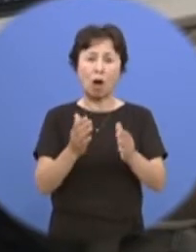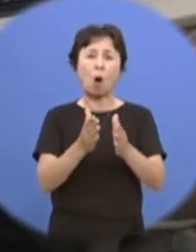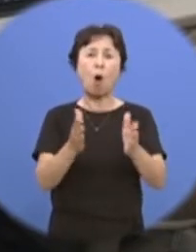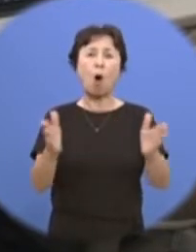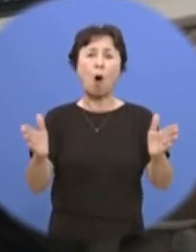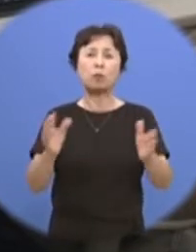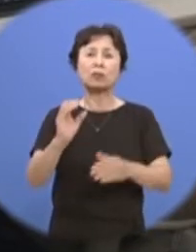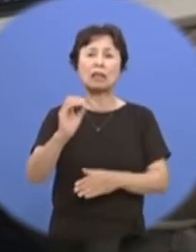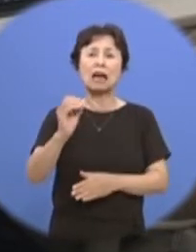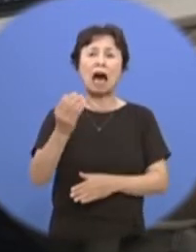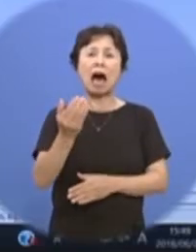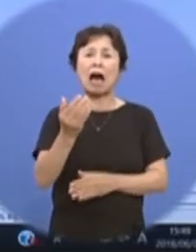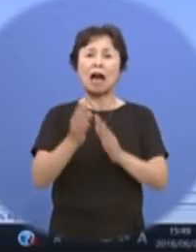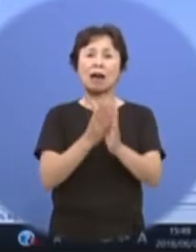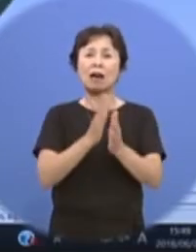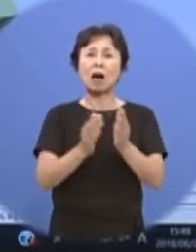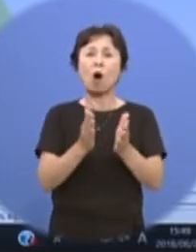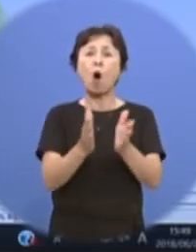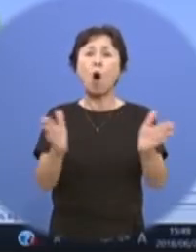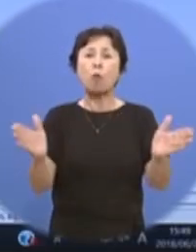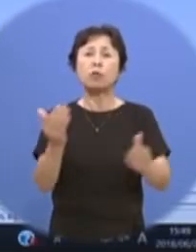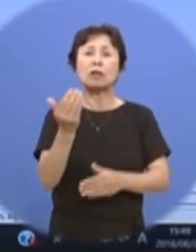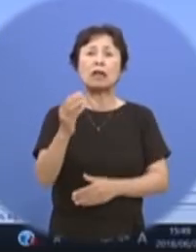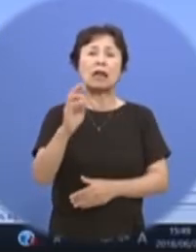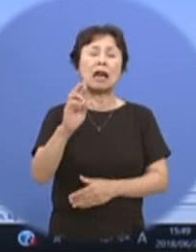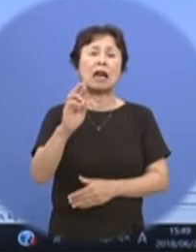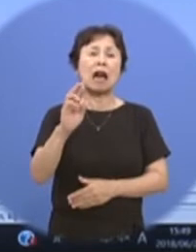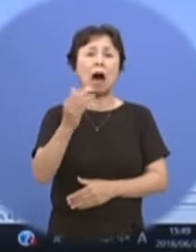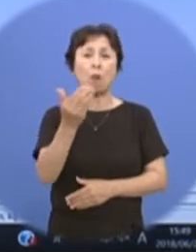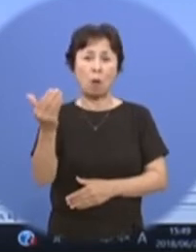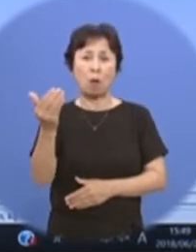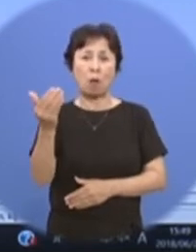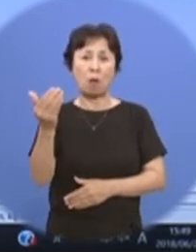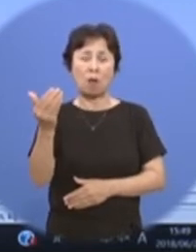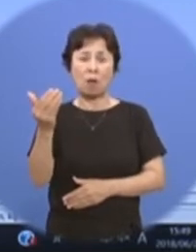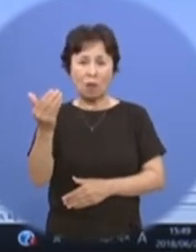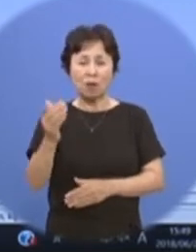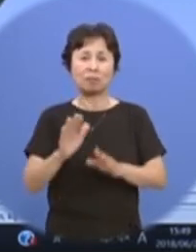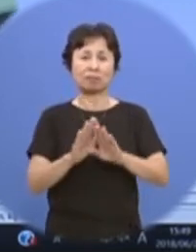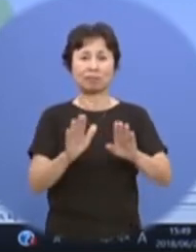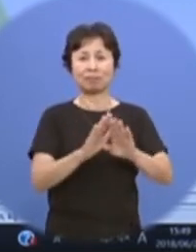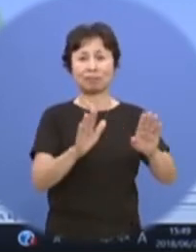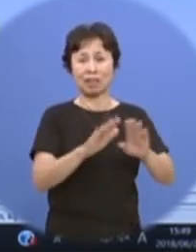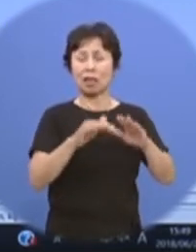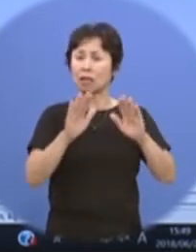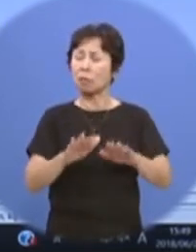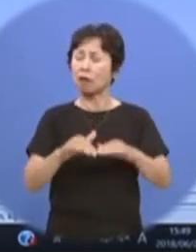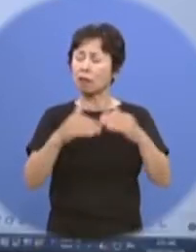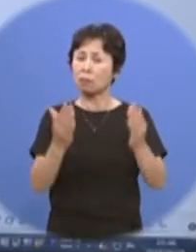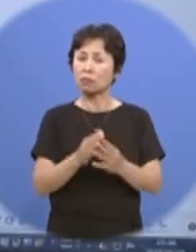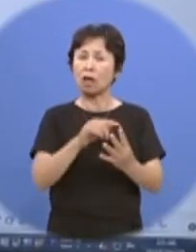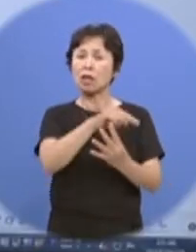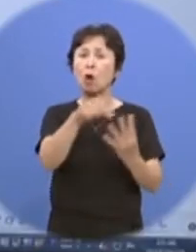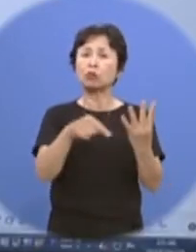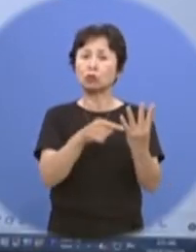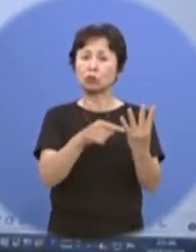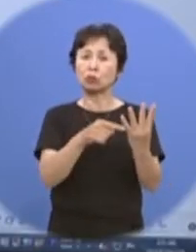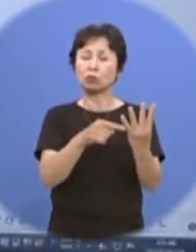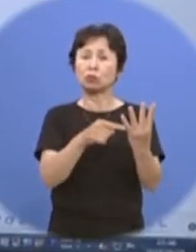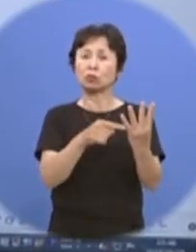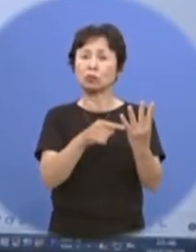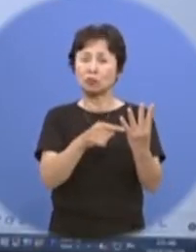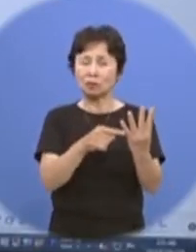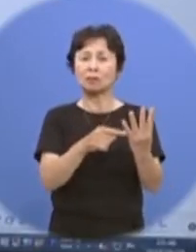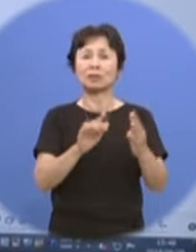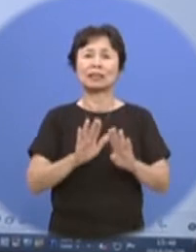積極的に進めておりまして、今年新たに2つのラボを追加して、今4つのラボで今運営しているというところ